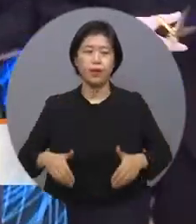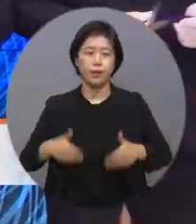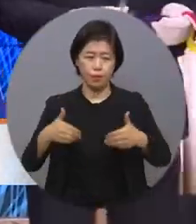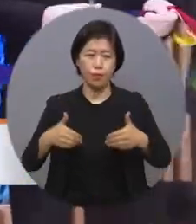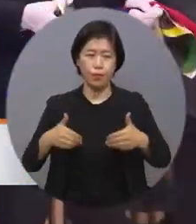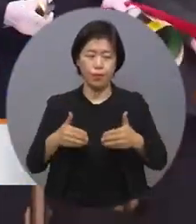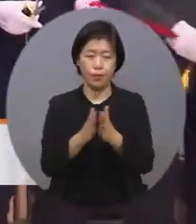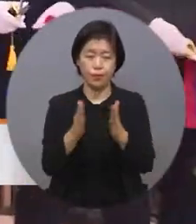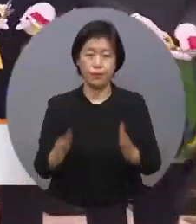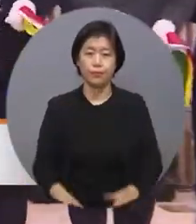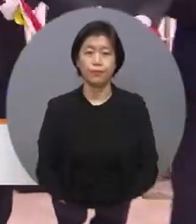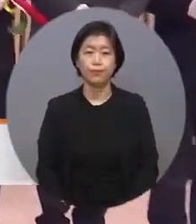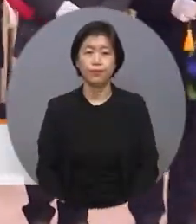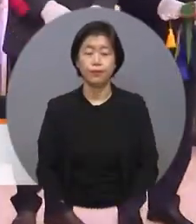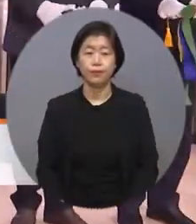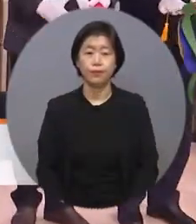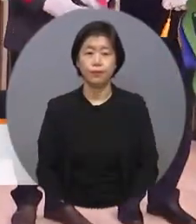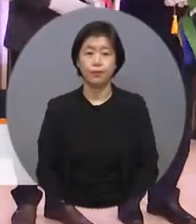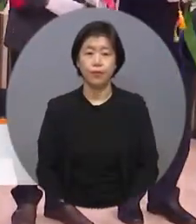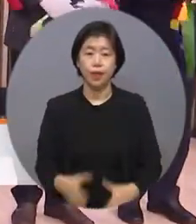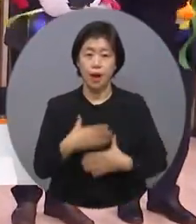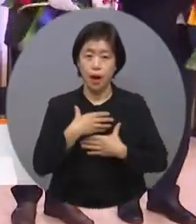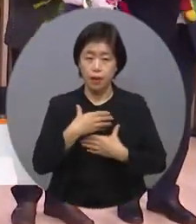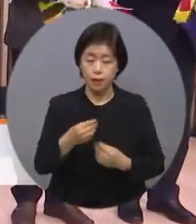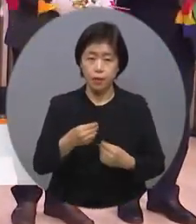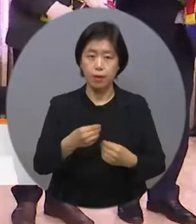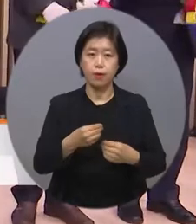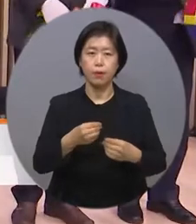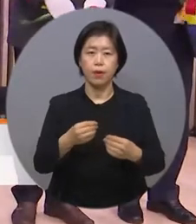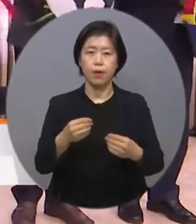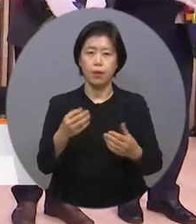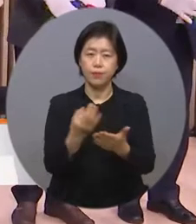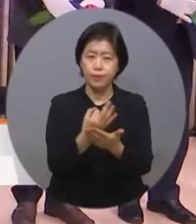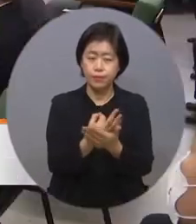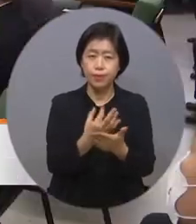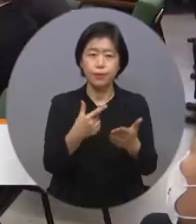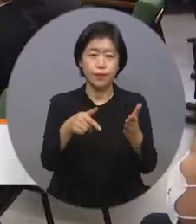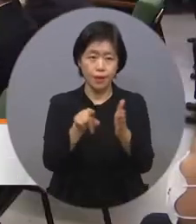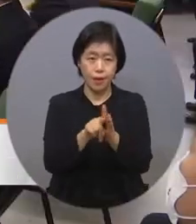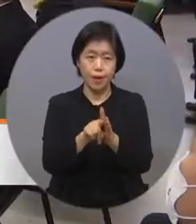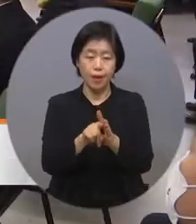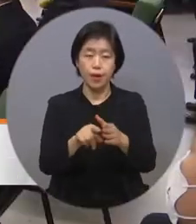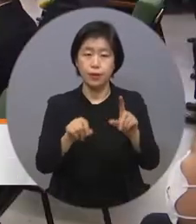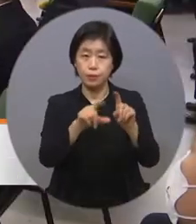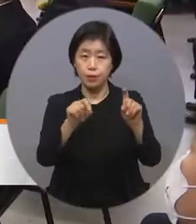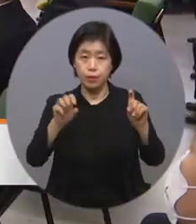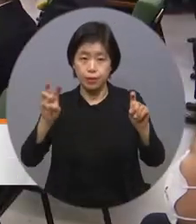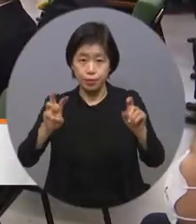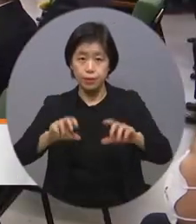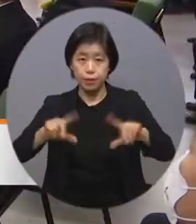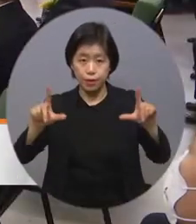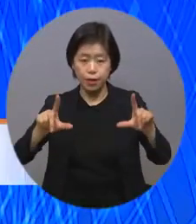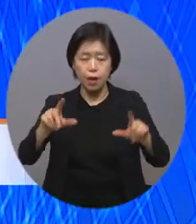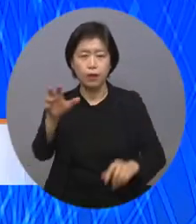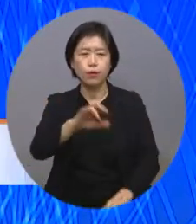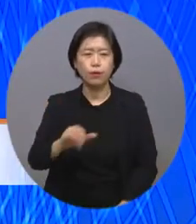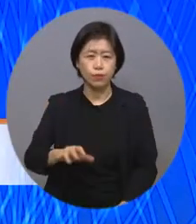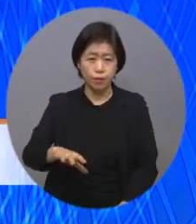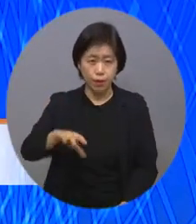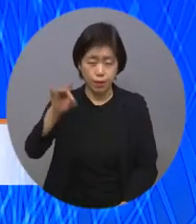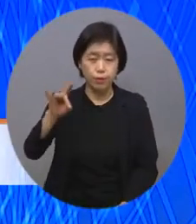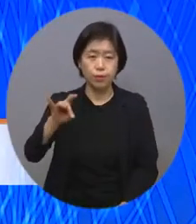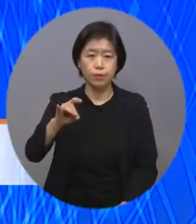전라남도는 청년 농업인의 안정적 창업과 농산업 부가가치 창출을 위해 11월 30일 전국에서 처음으로